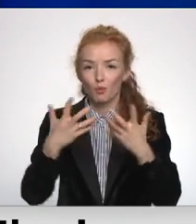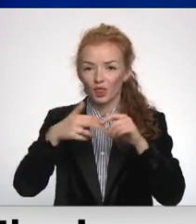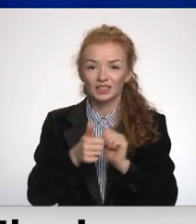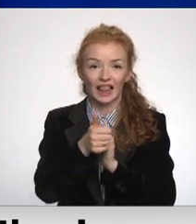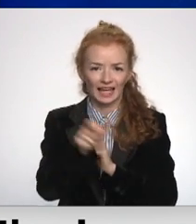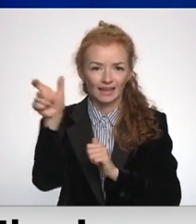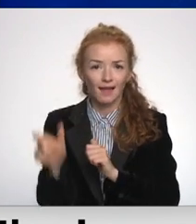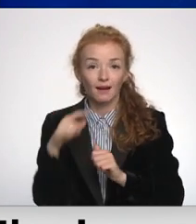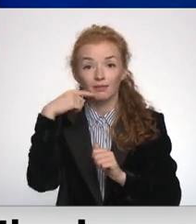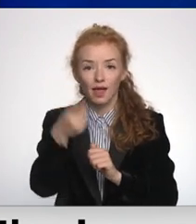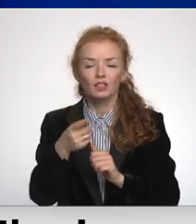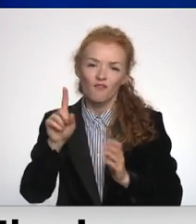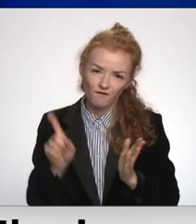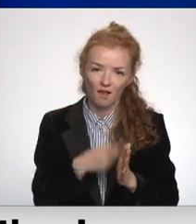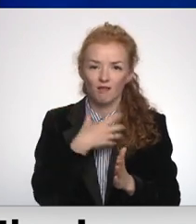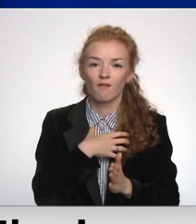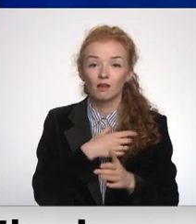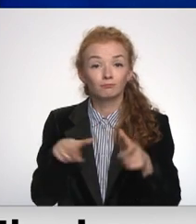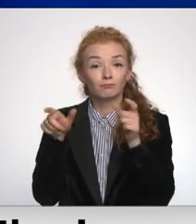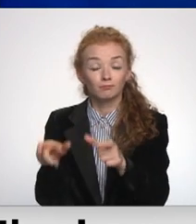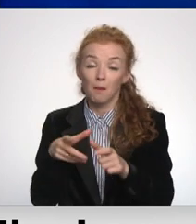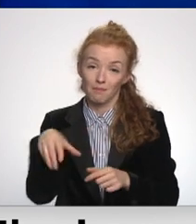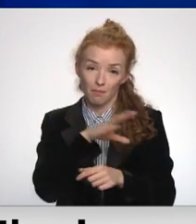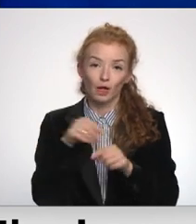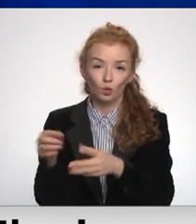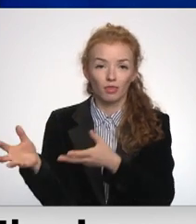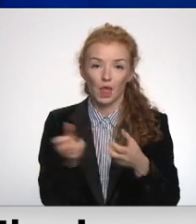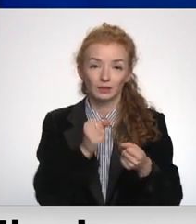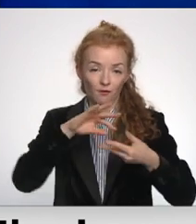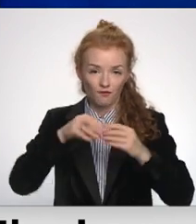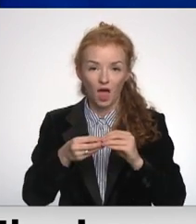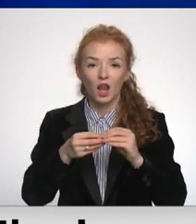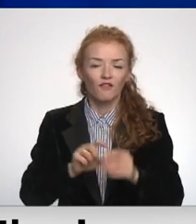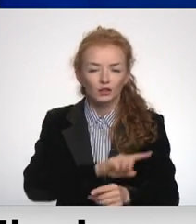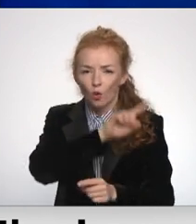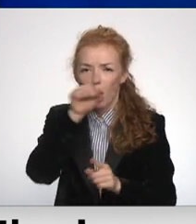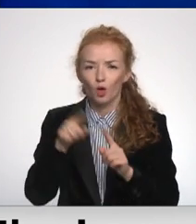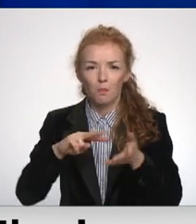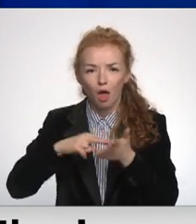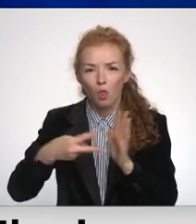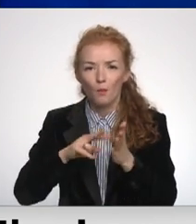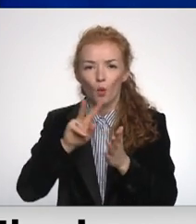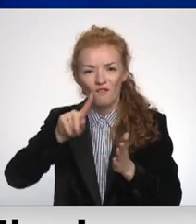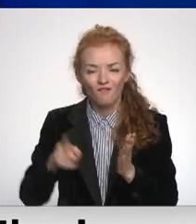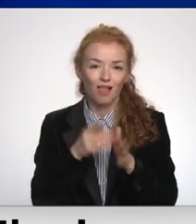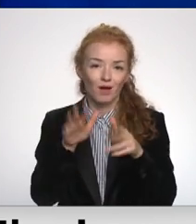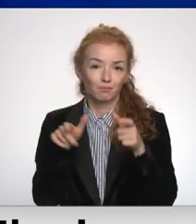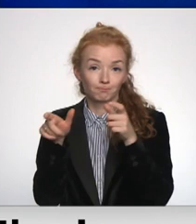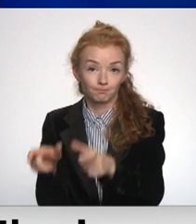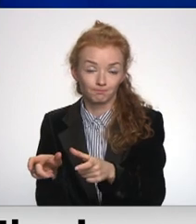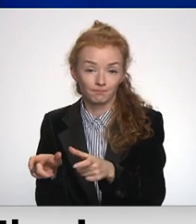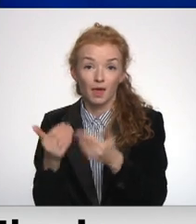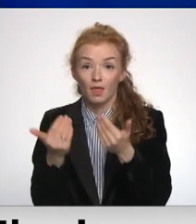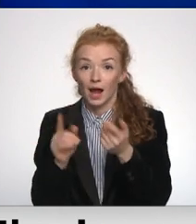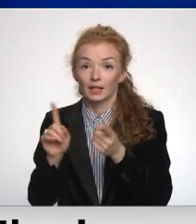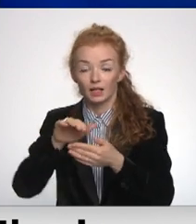dzirdēju, ka ir jāiet tālāk. Un mēs to ņemam vērā un nepārtraukti domājam, ko vēl varam darīt. Tagad jau ir